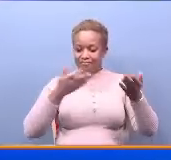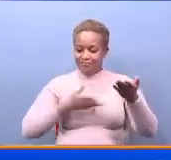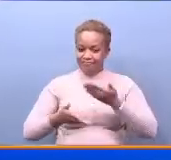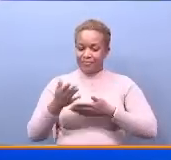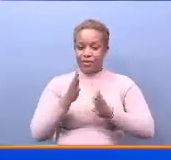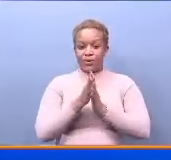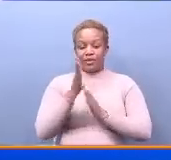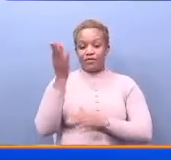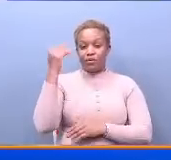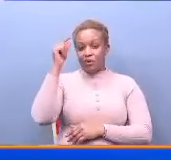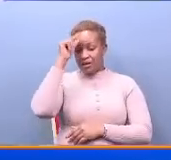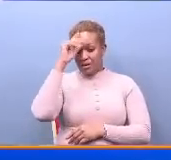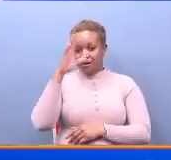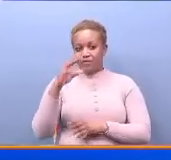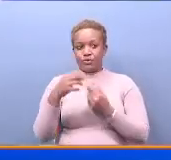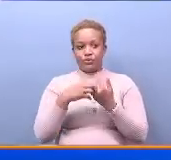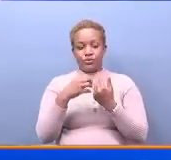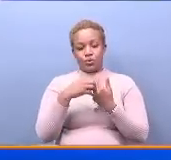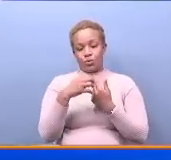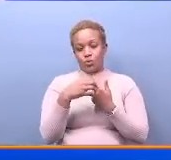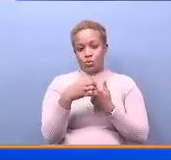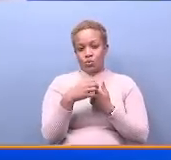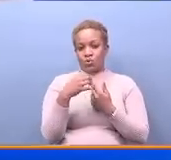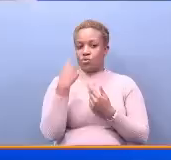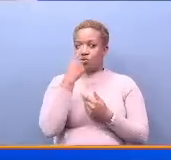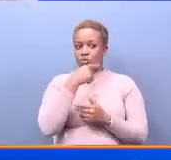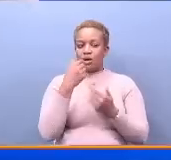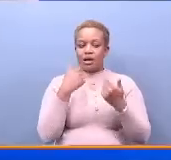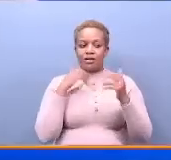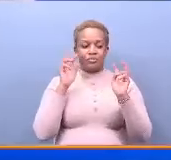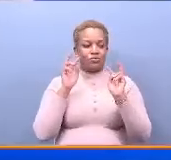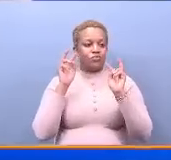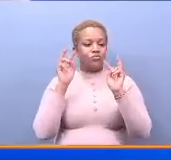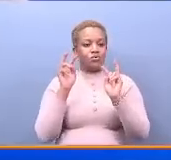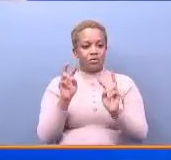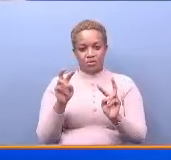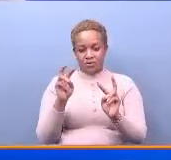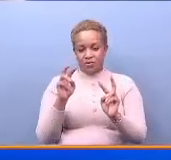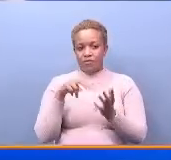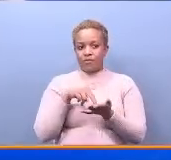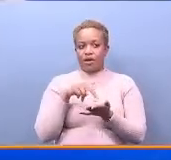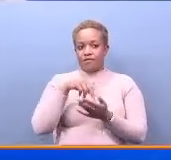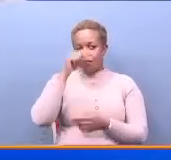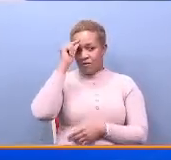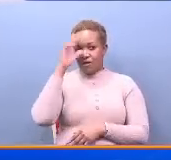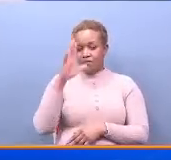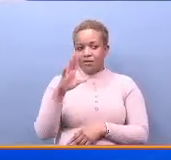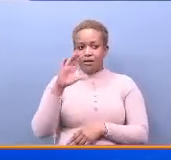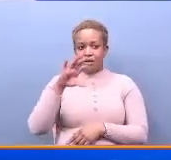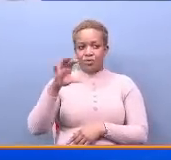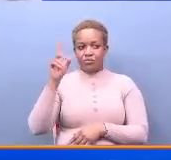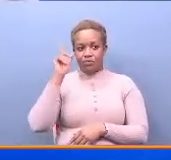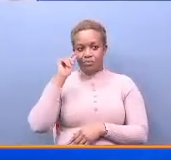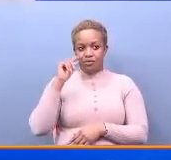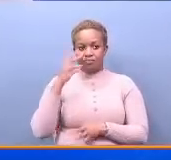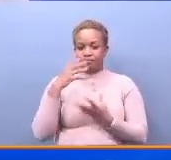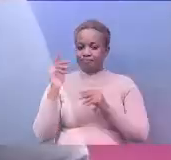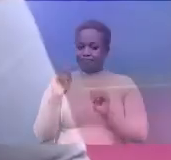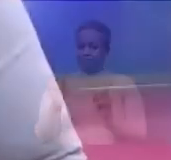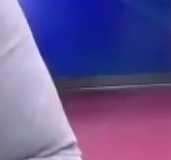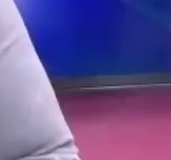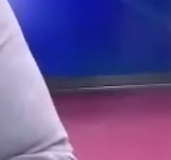aliyekuwa gavana wa Nairobi Mike Mbuvi Sonko akiwa anatazamia kuwania ugavana katika kaunti ile ya Mombasa. Hivyo basi usicheze